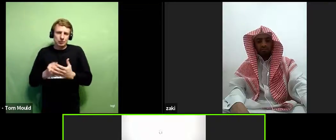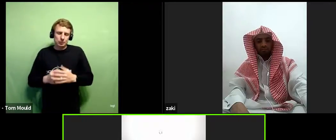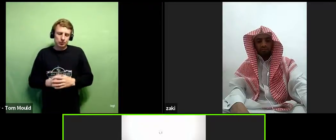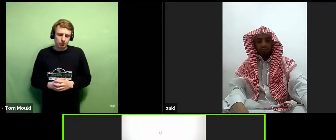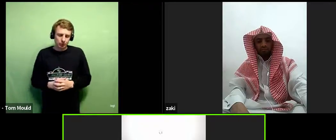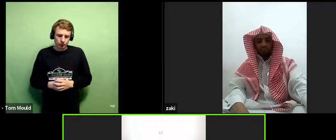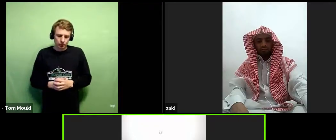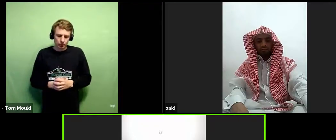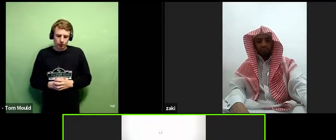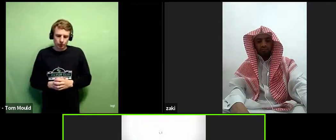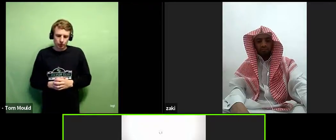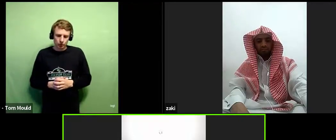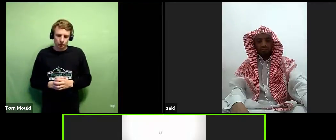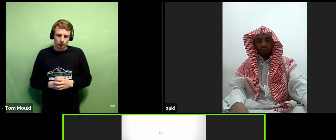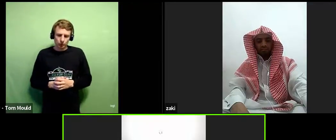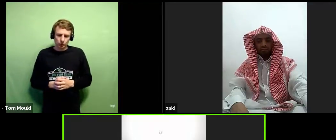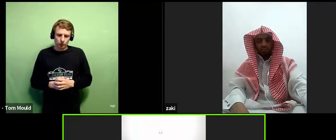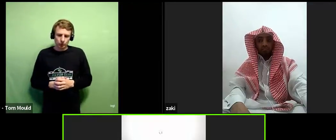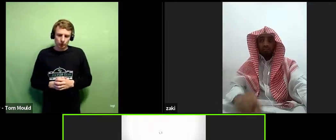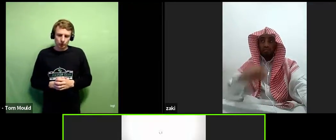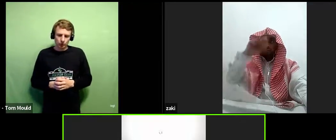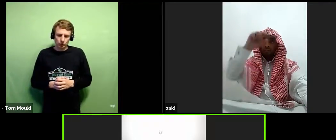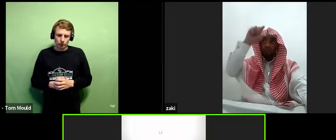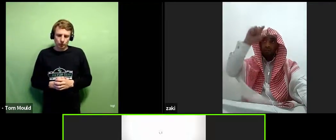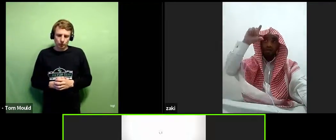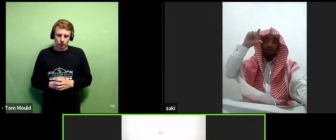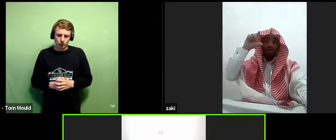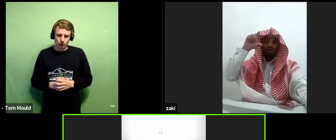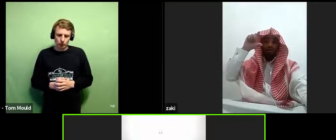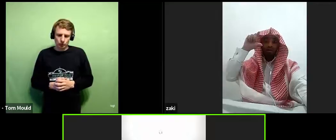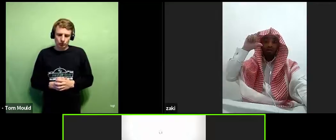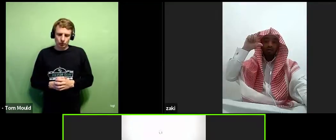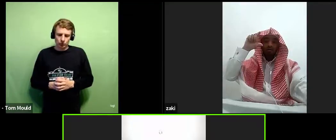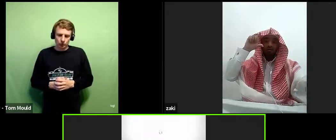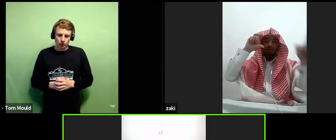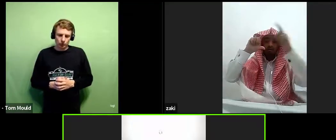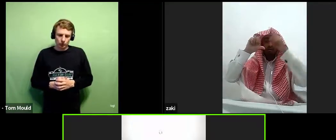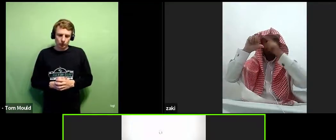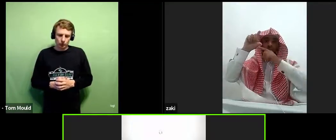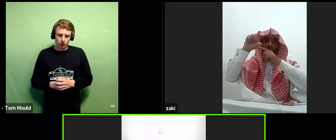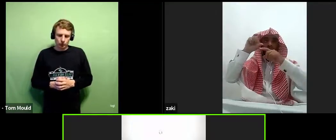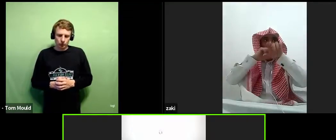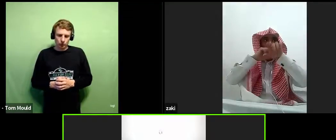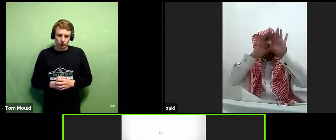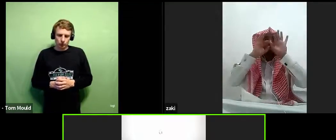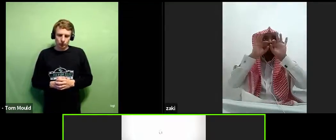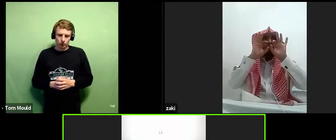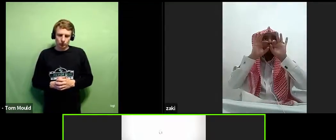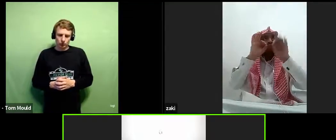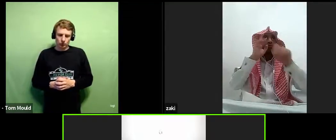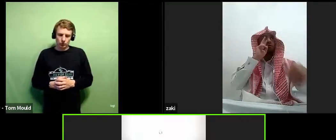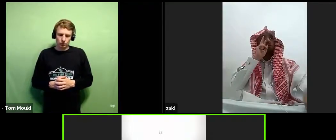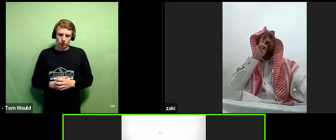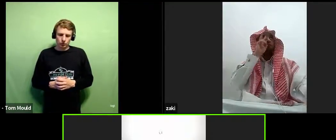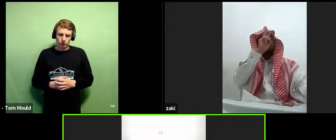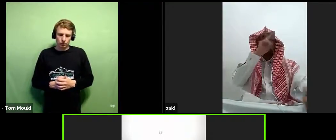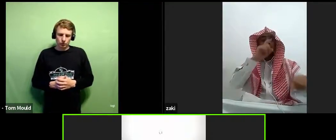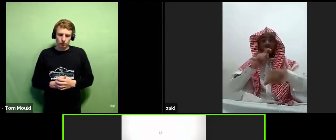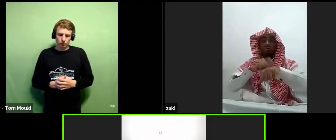يَسْأَلُونَكَ عَنِ الْأَهِلَّةِ قُلْ هِيَ مَوَاقِيتُ